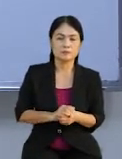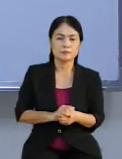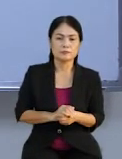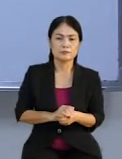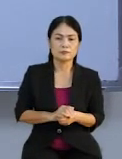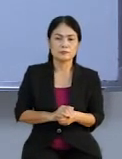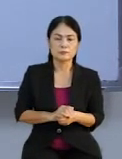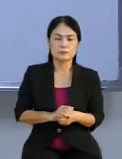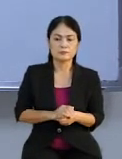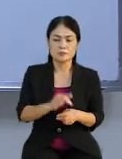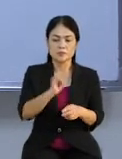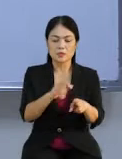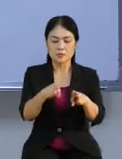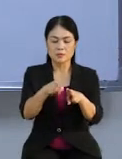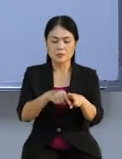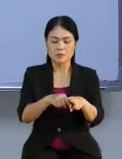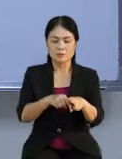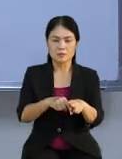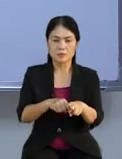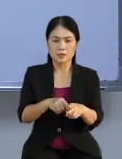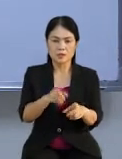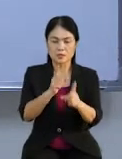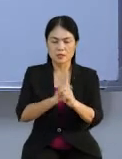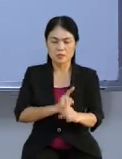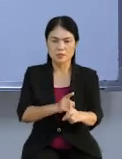và cú bần toát cắt tạm